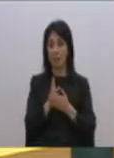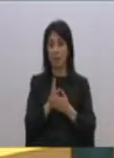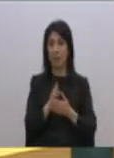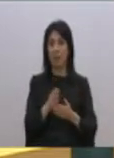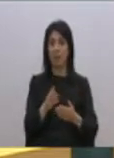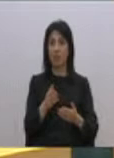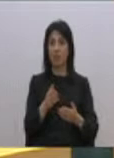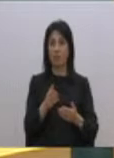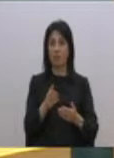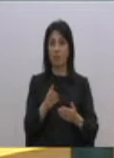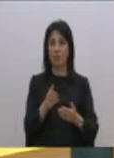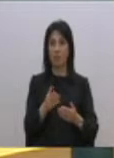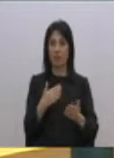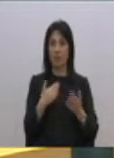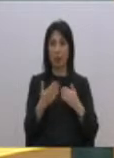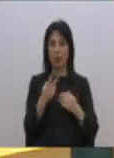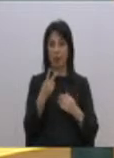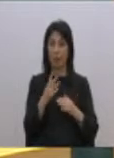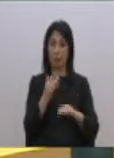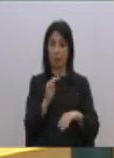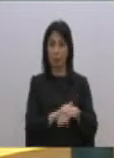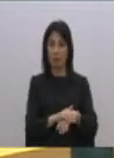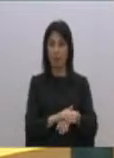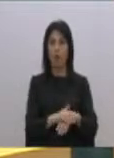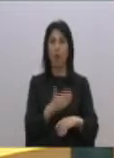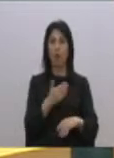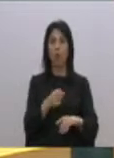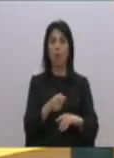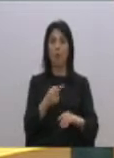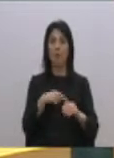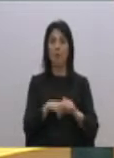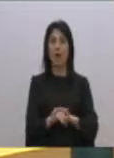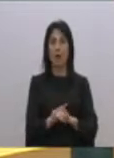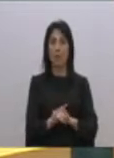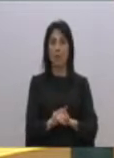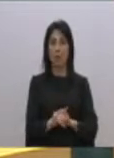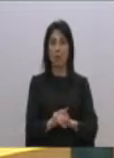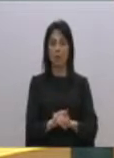თუ დამოკიდებულებას და თუ ამის გამო